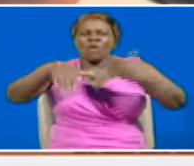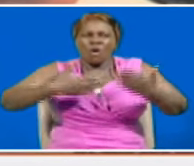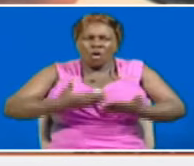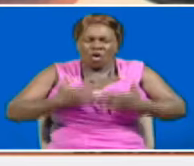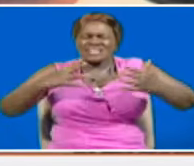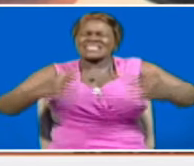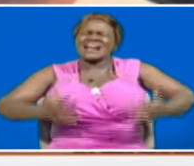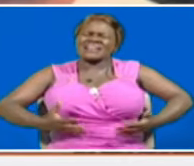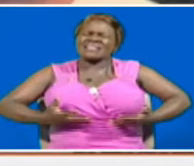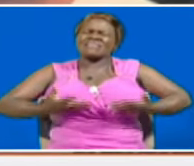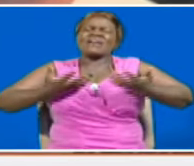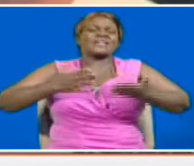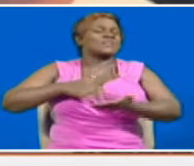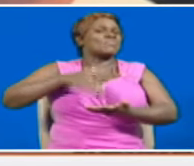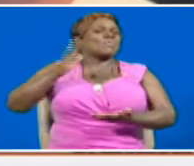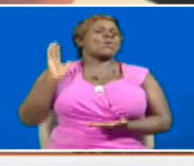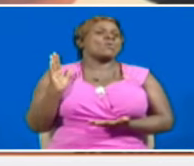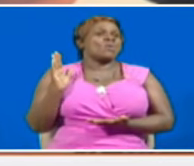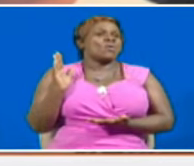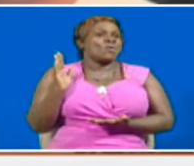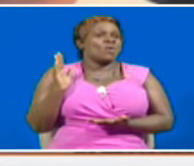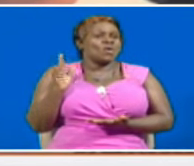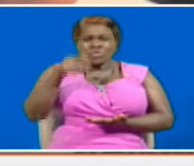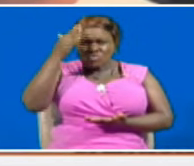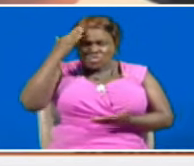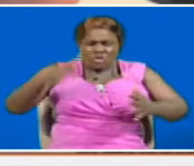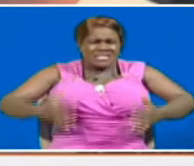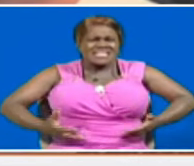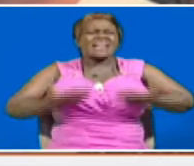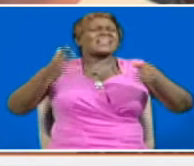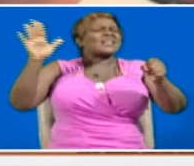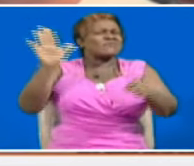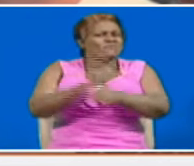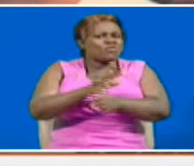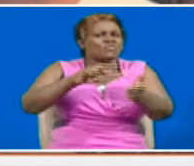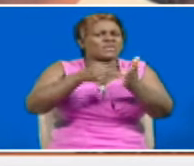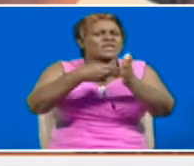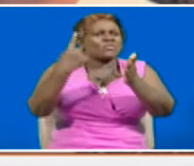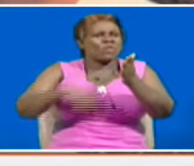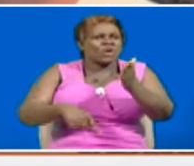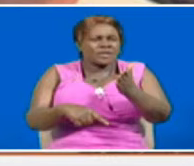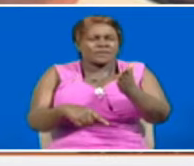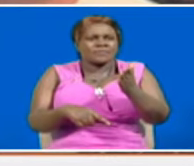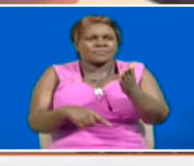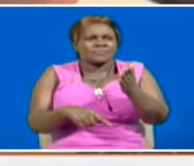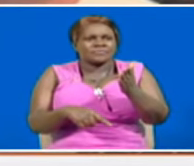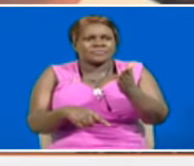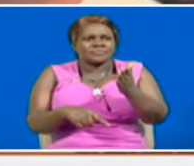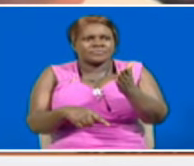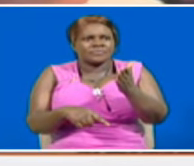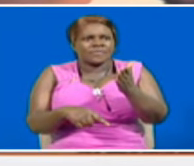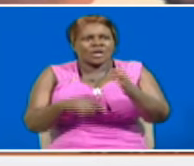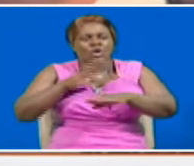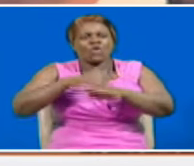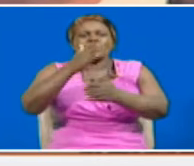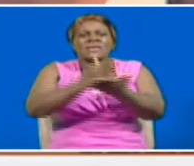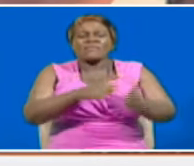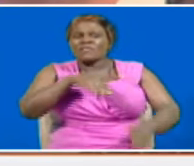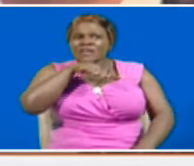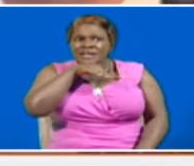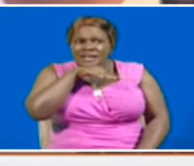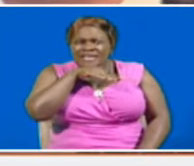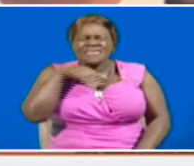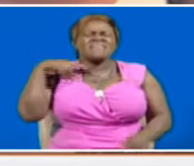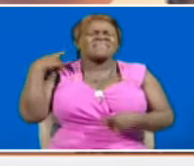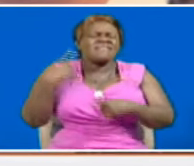kujitoa mhanga, wajua kujitoa mhanga nini nyinyi? Toa shingo hivi on behalf of Raila Amolo Odinga over